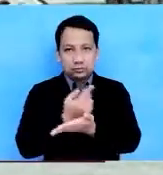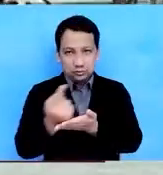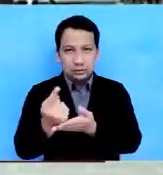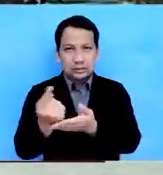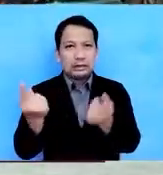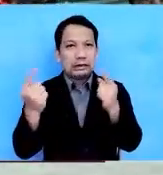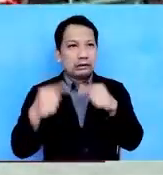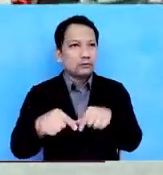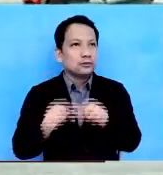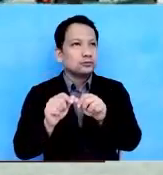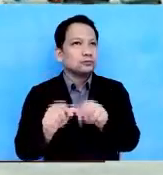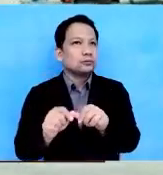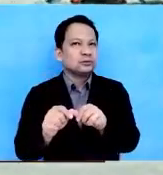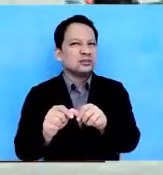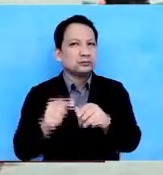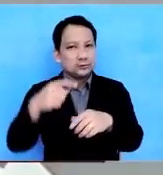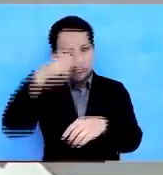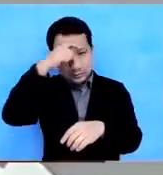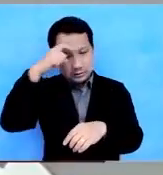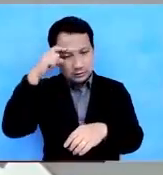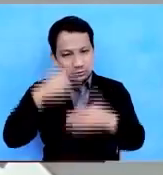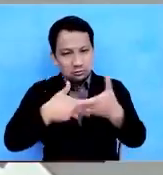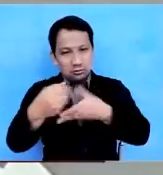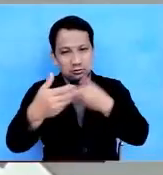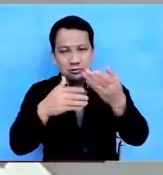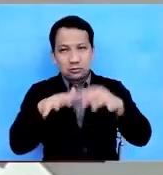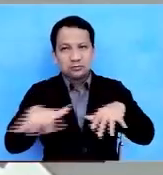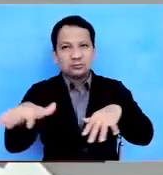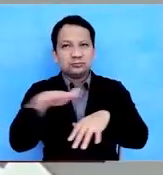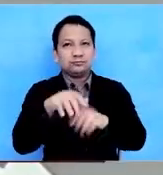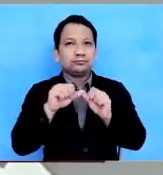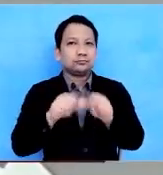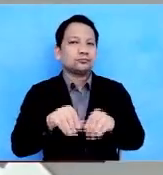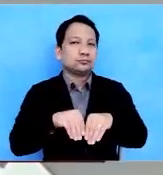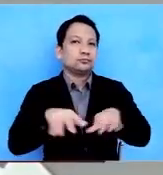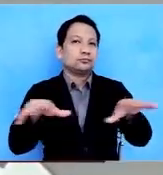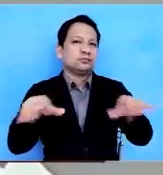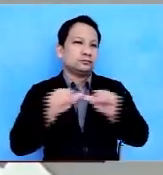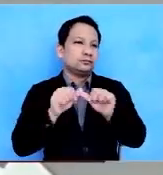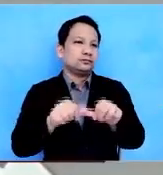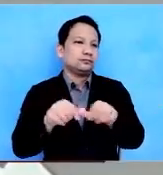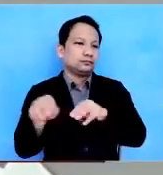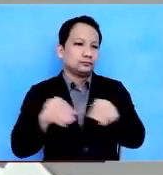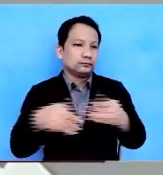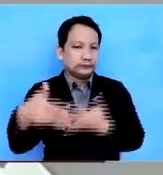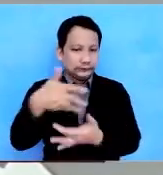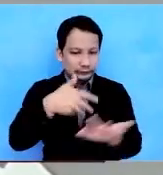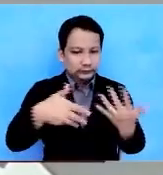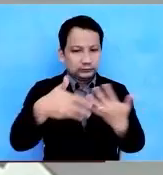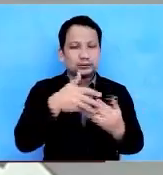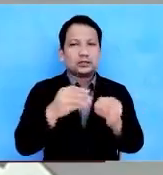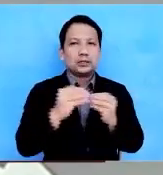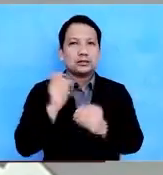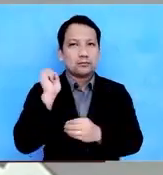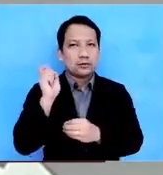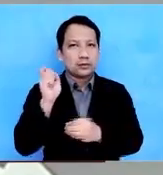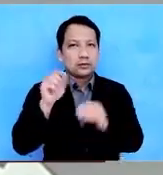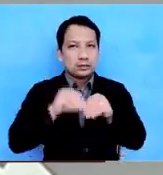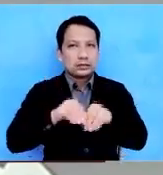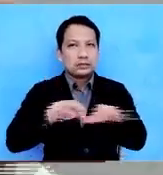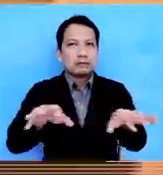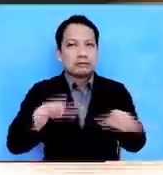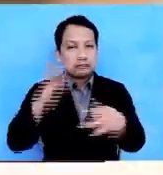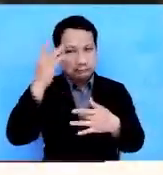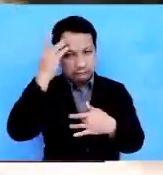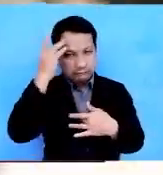nagkaroon ngayon ng mga summer outings which leads to continuous interaction na mas madaling makakapag-transmit ng